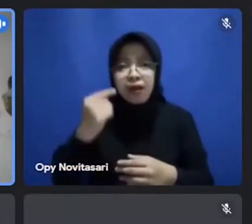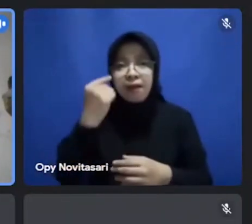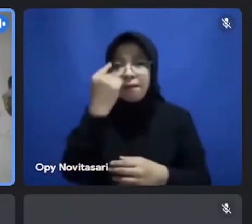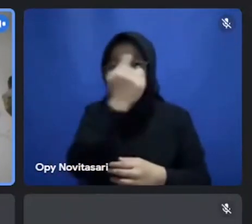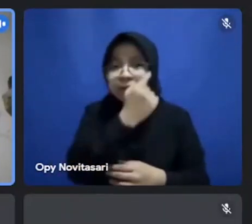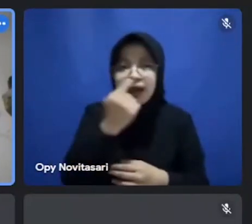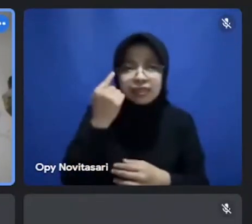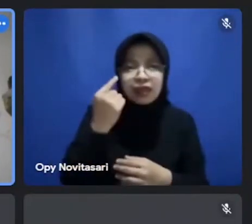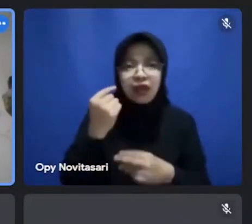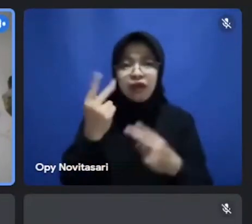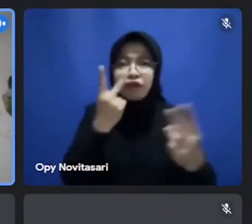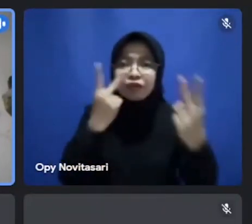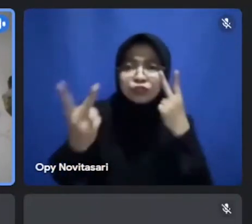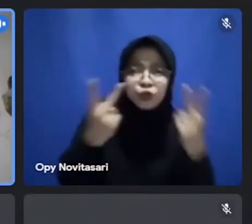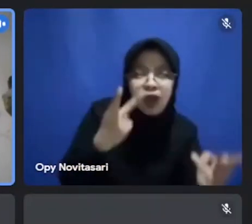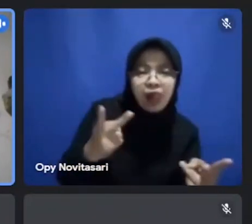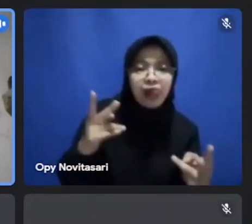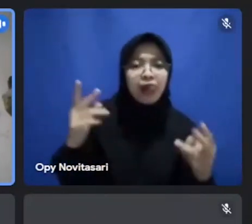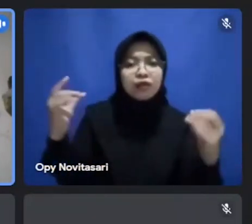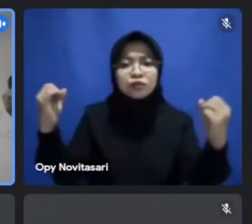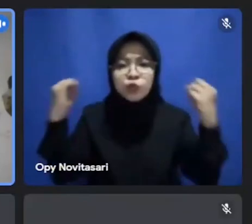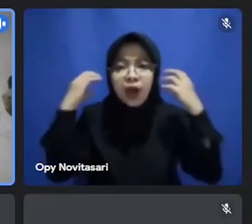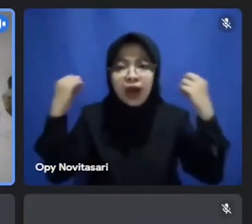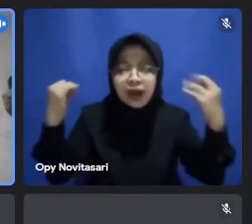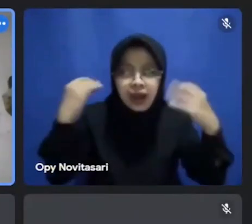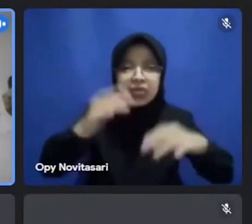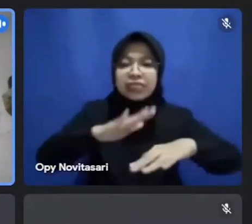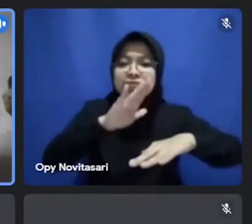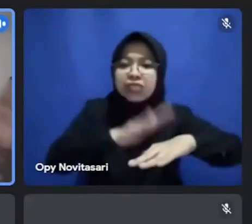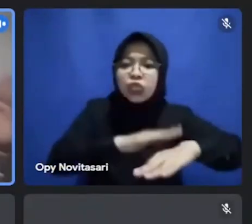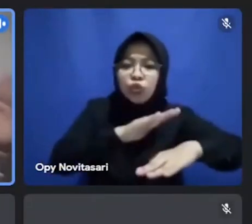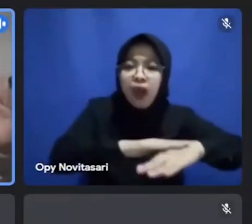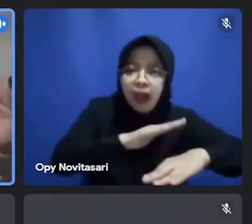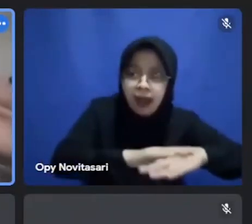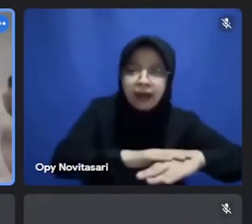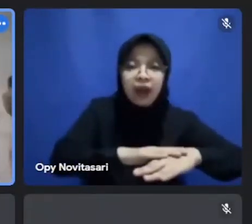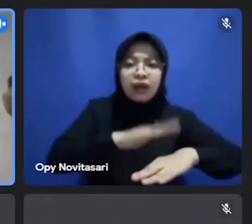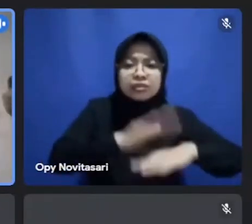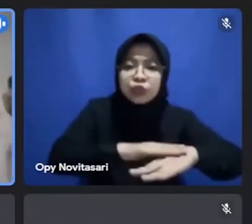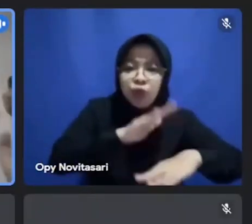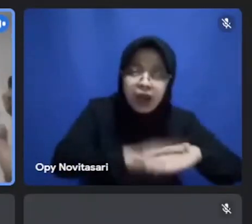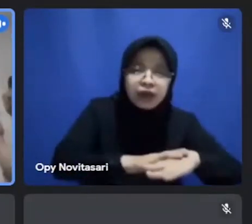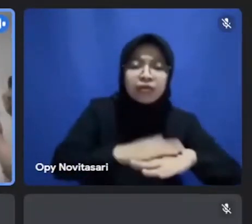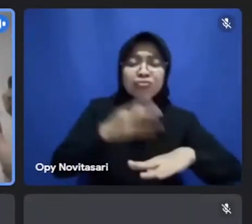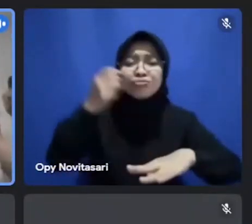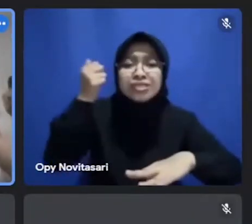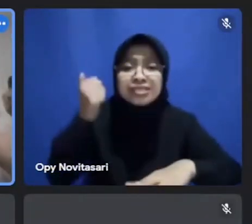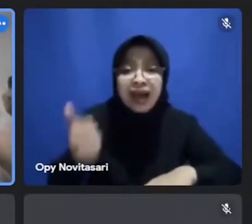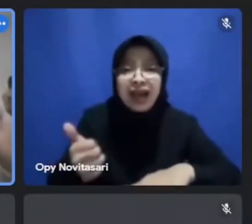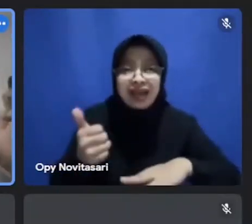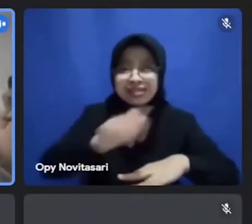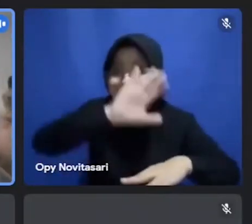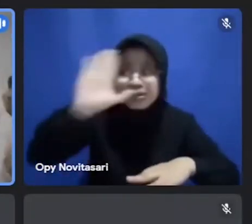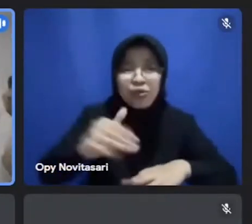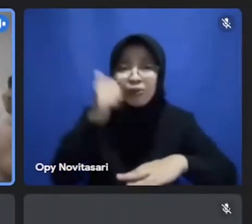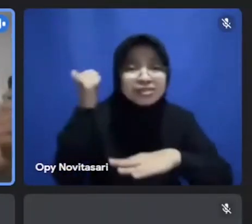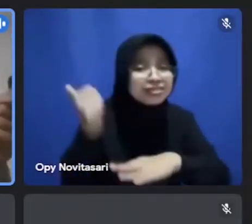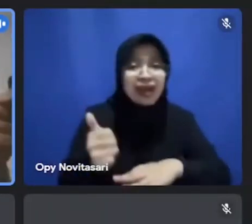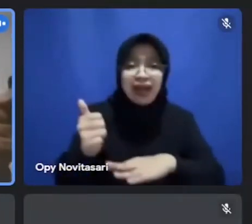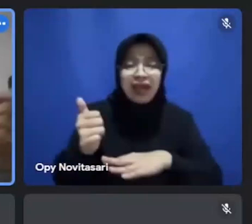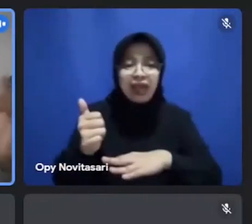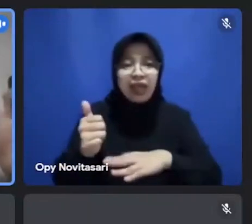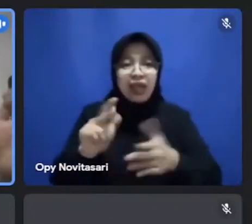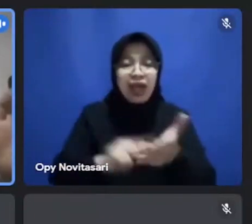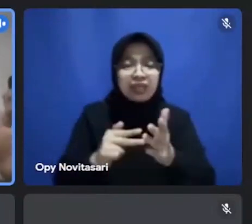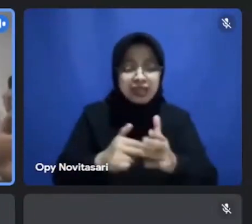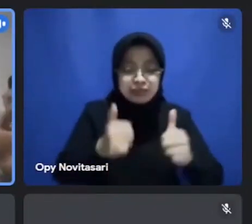itu aural visual taktil kombinasi keseluruhan selama dia ter apa ter e tertakar